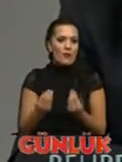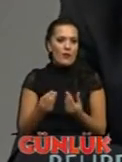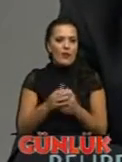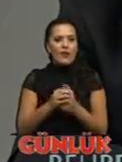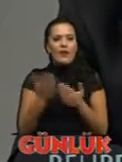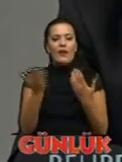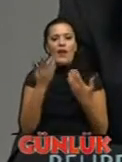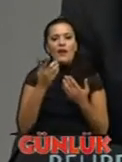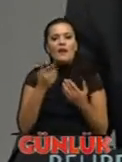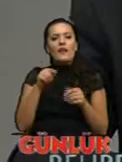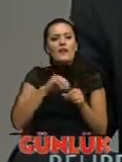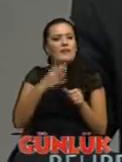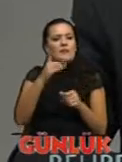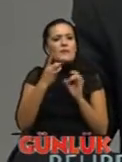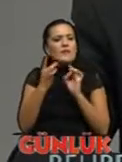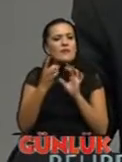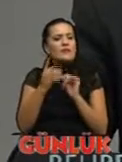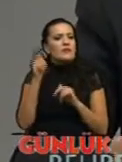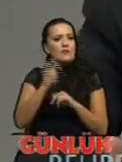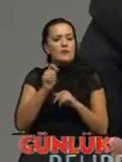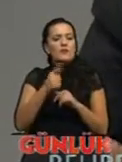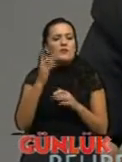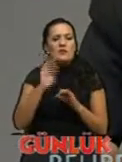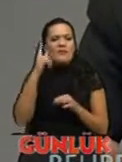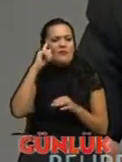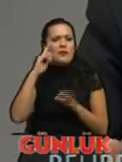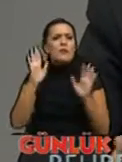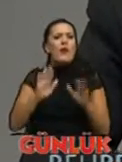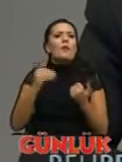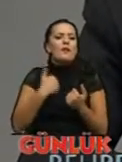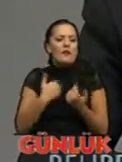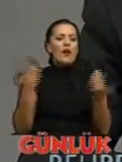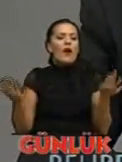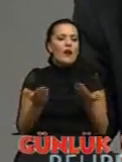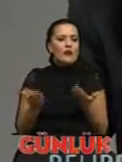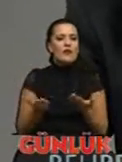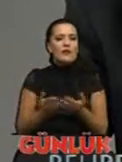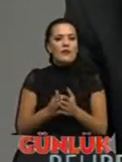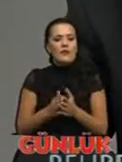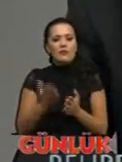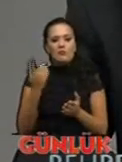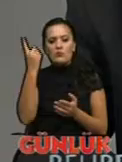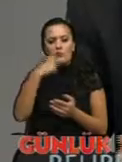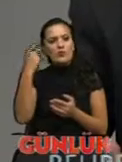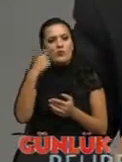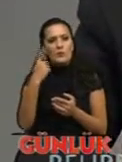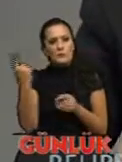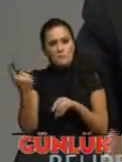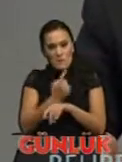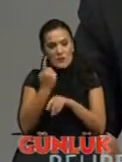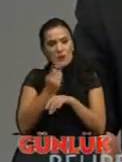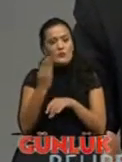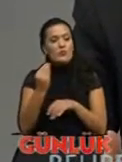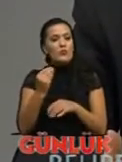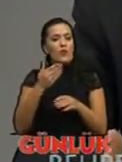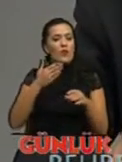Yani şimdi nasıl bir ilişki kuruyorsunuz konusunda hiçbir fikrim kalmadı artık. Çünkü bir şeyi çok